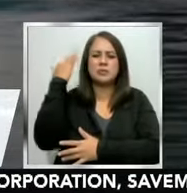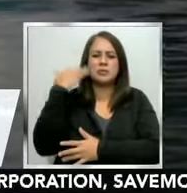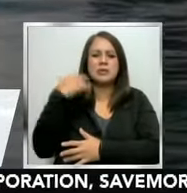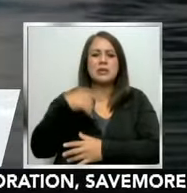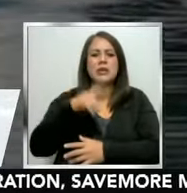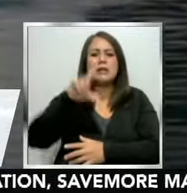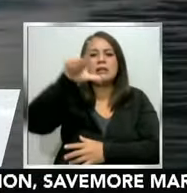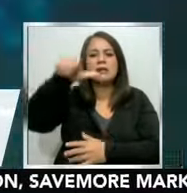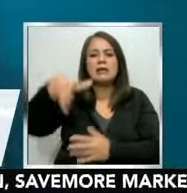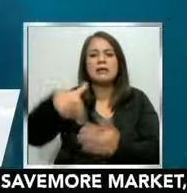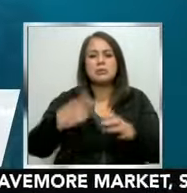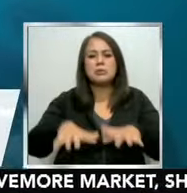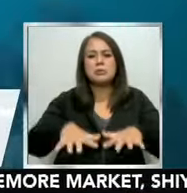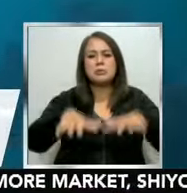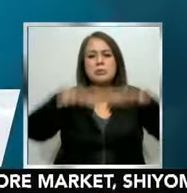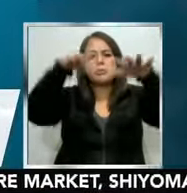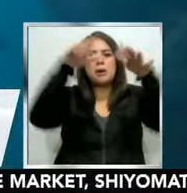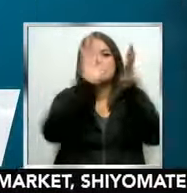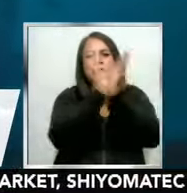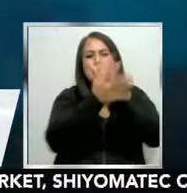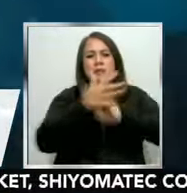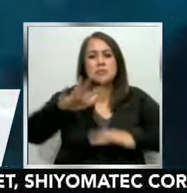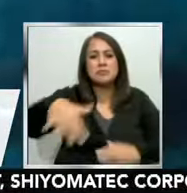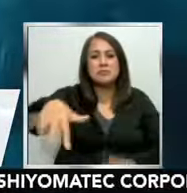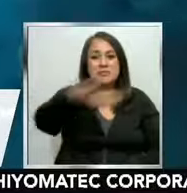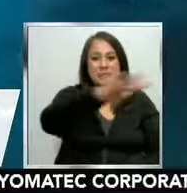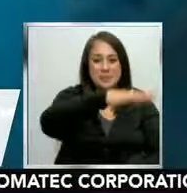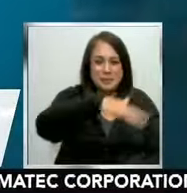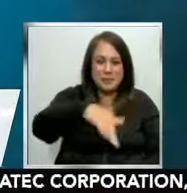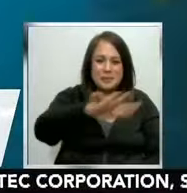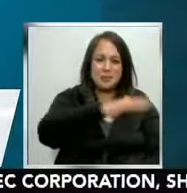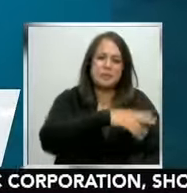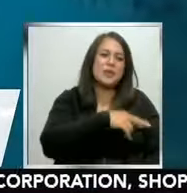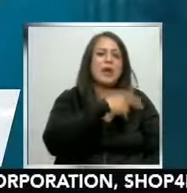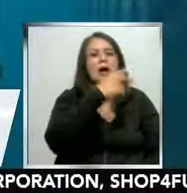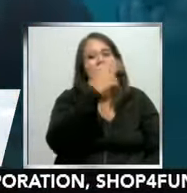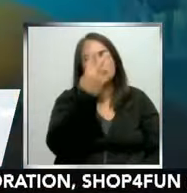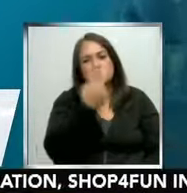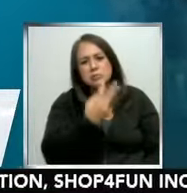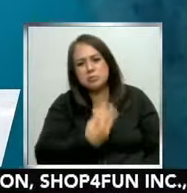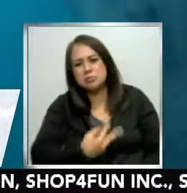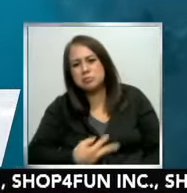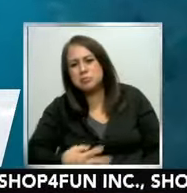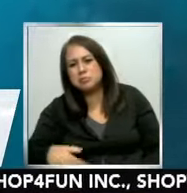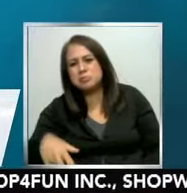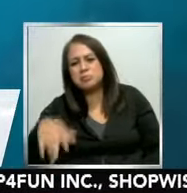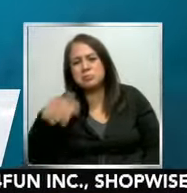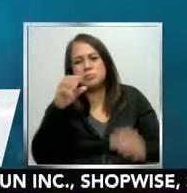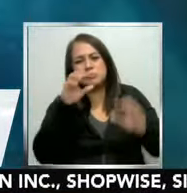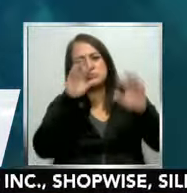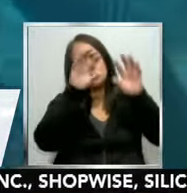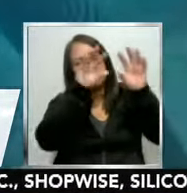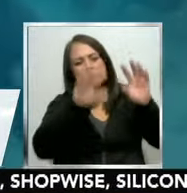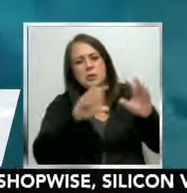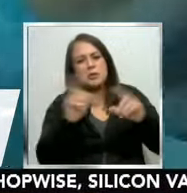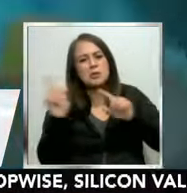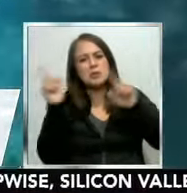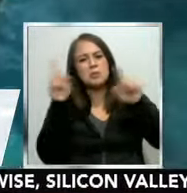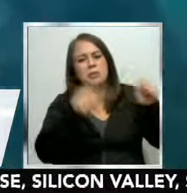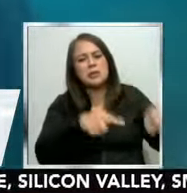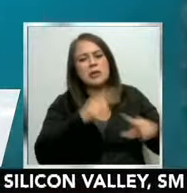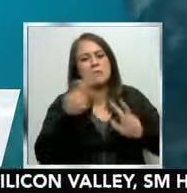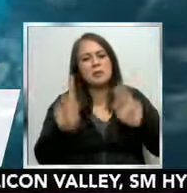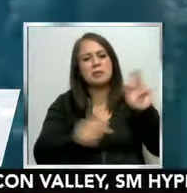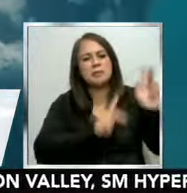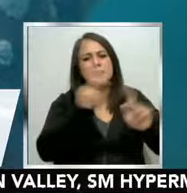at naging lawa. May underwater life-size sculptures na rin dinarayo ang mga turista at divers